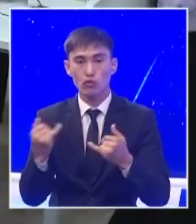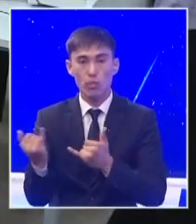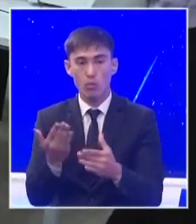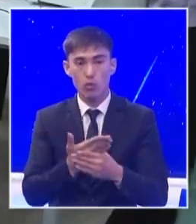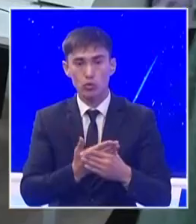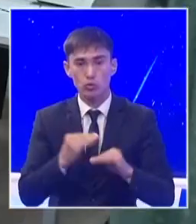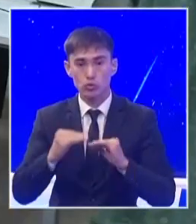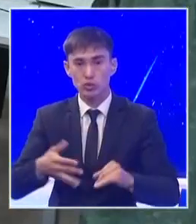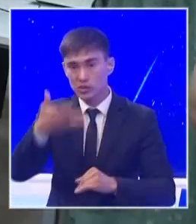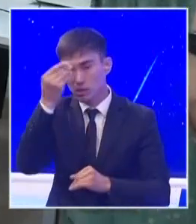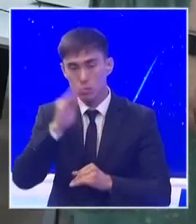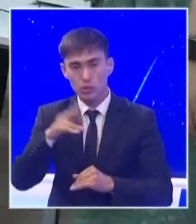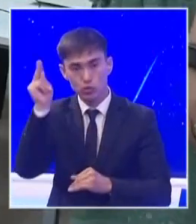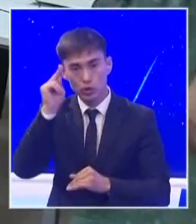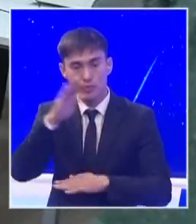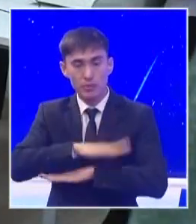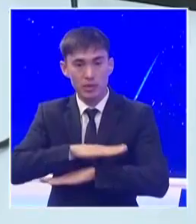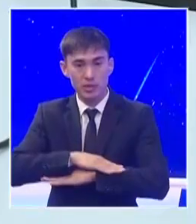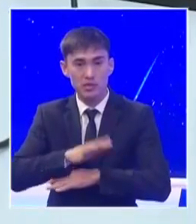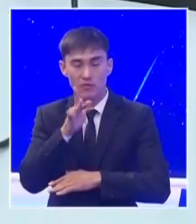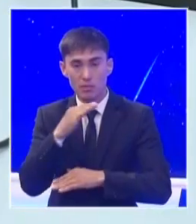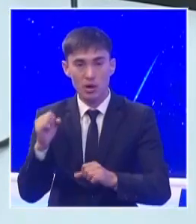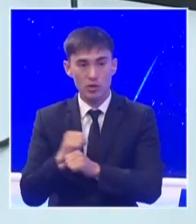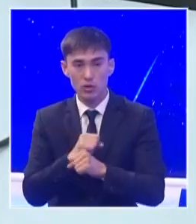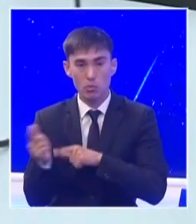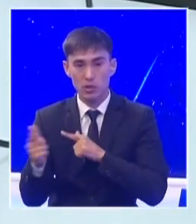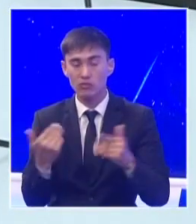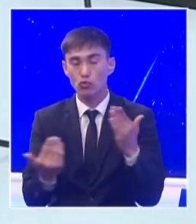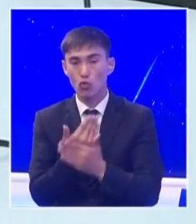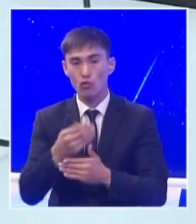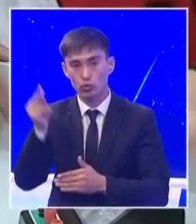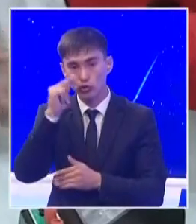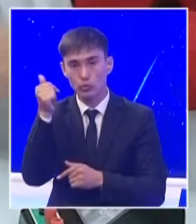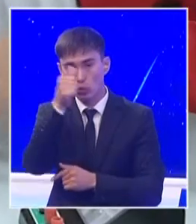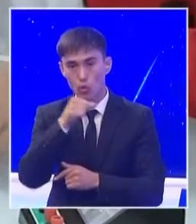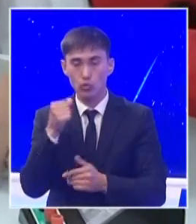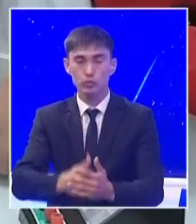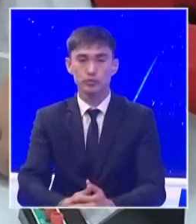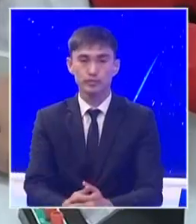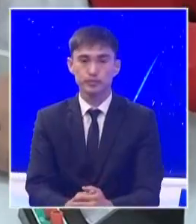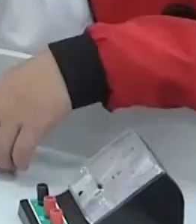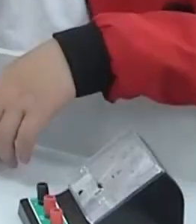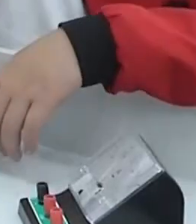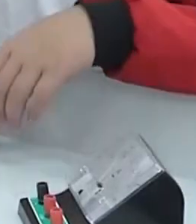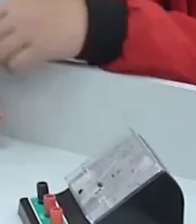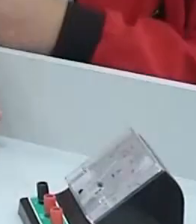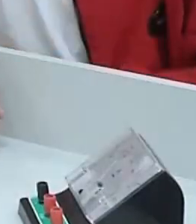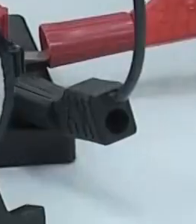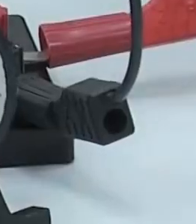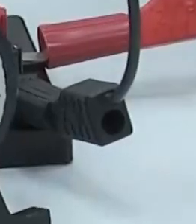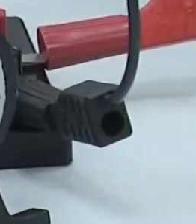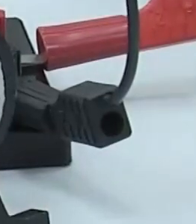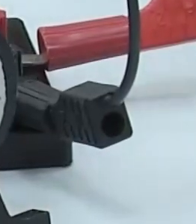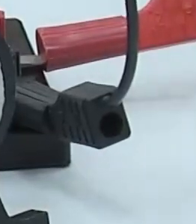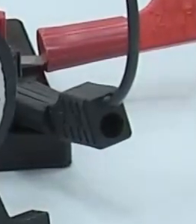не только не забыть учебный материал за время каникул, но и подготовиться к новому учебному году. Гульдана Амирова, Абзал Нусипов, телеканал ЖТСУ.